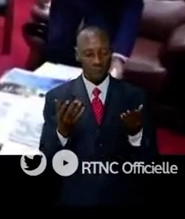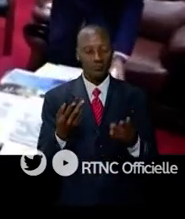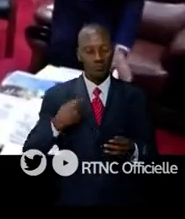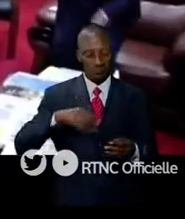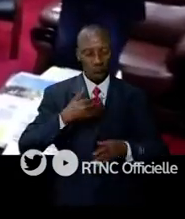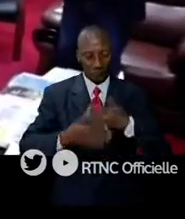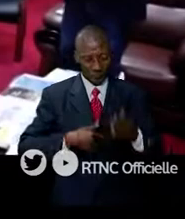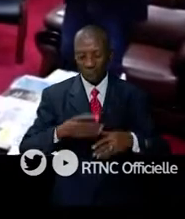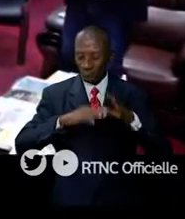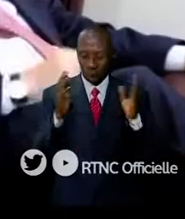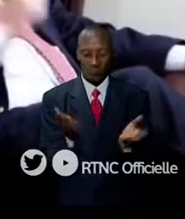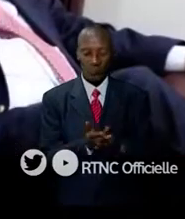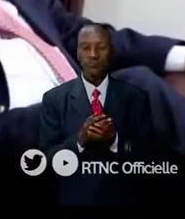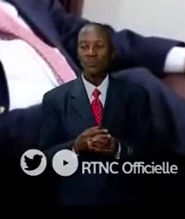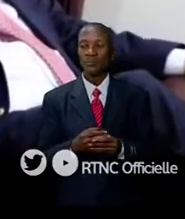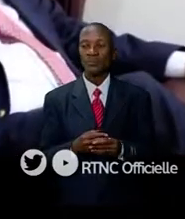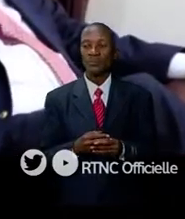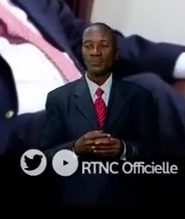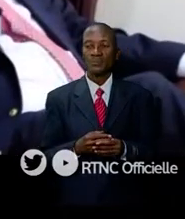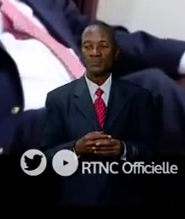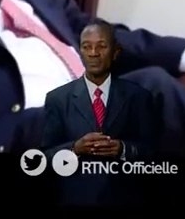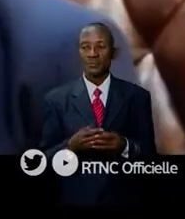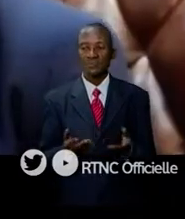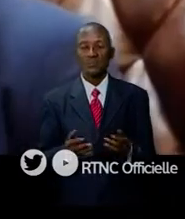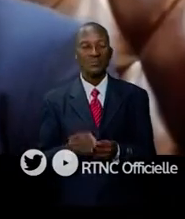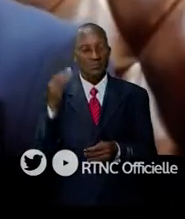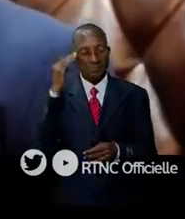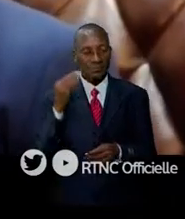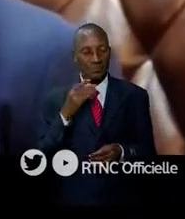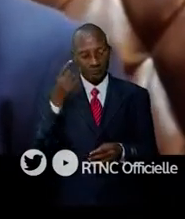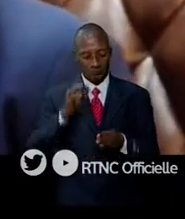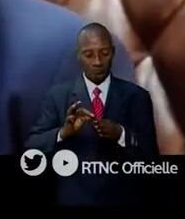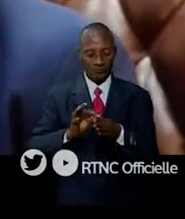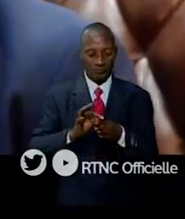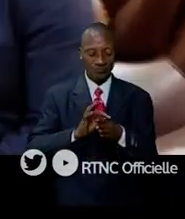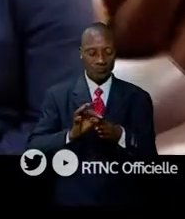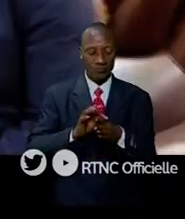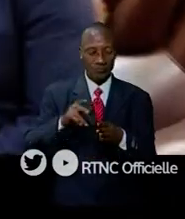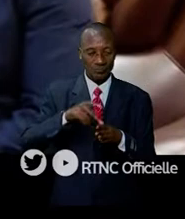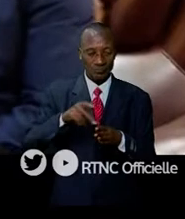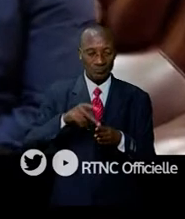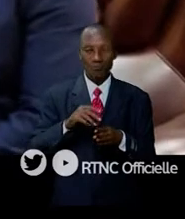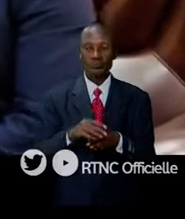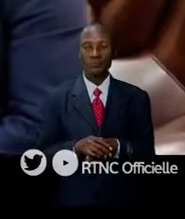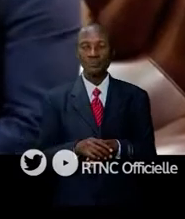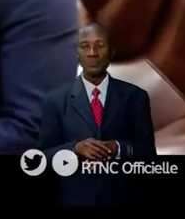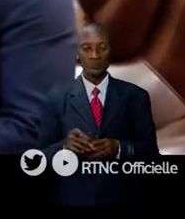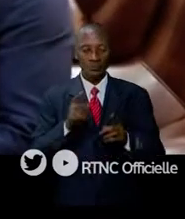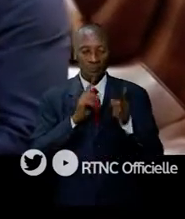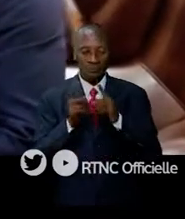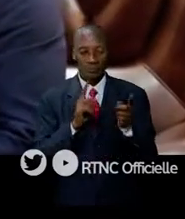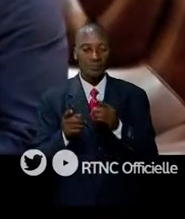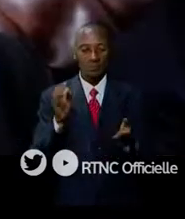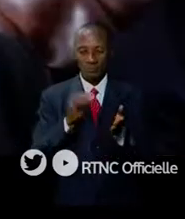de révaloriser une main-d'œuvre locale et qualifiée, John Tumba, ministre de la Formation professionnelle, Arts et Métiers, a échangé aussi